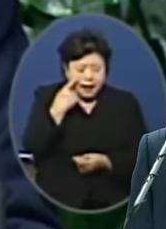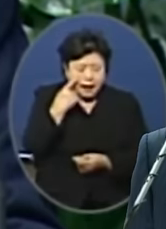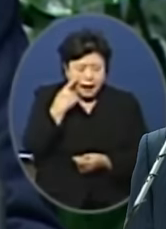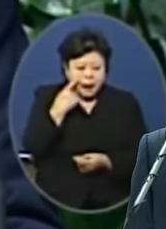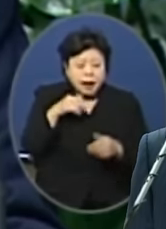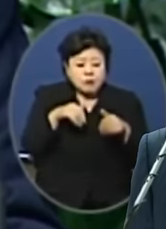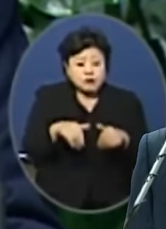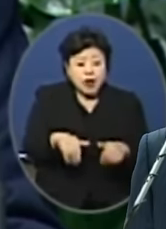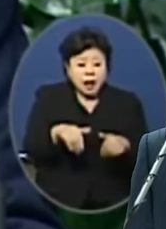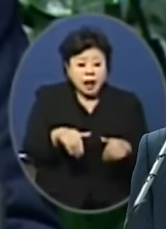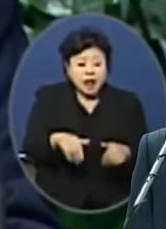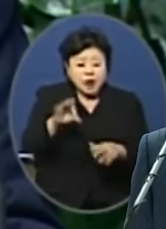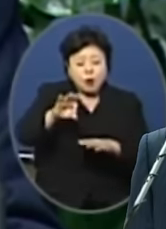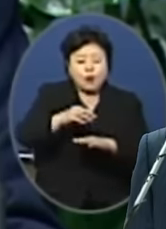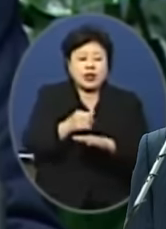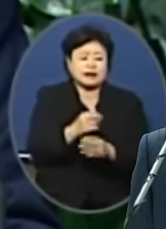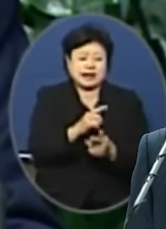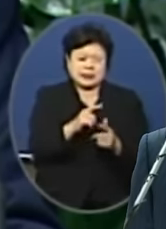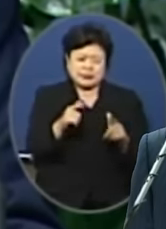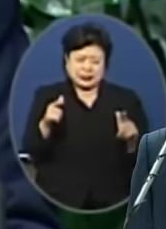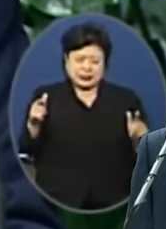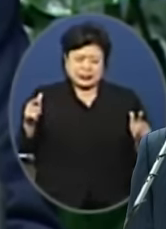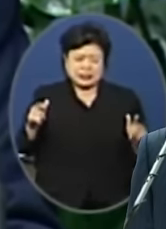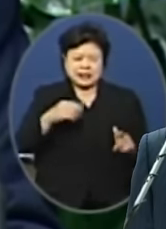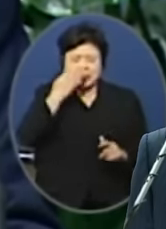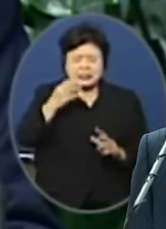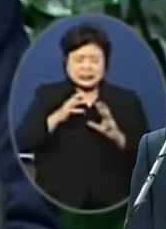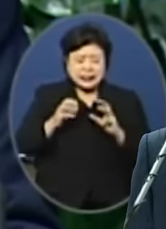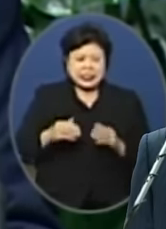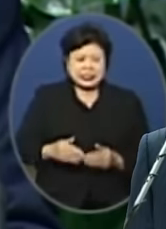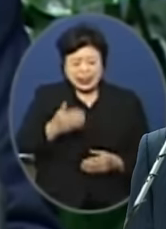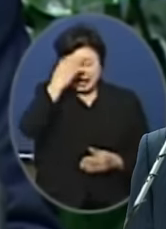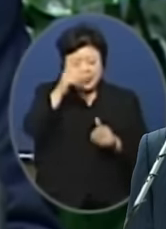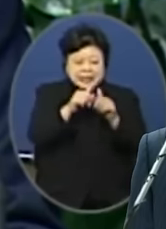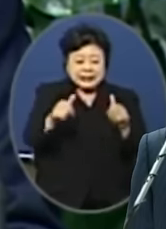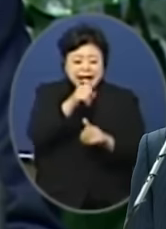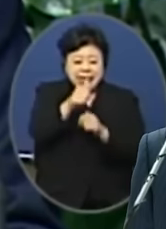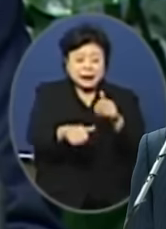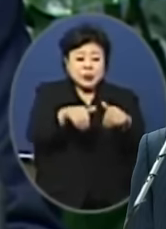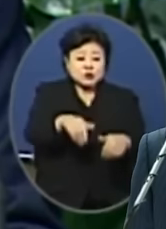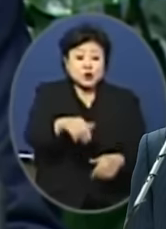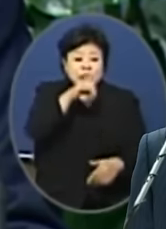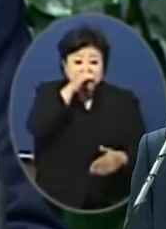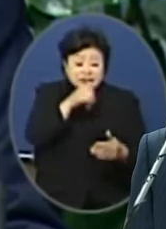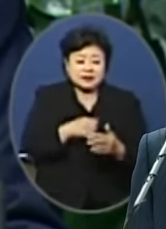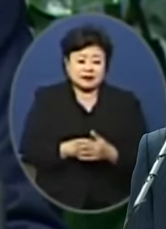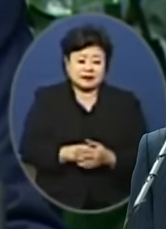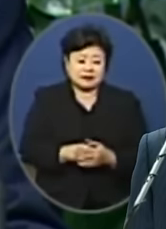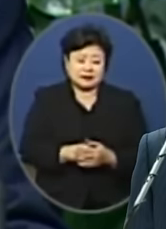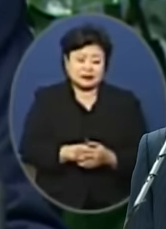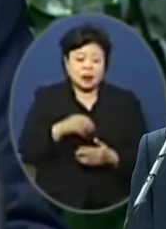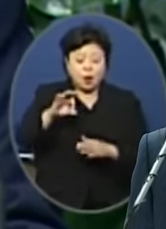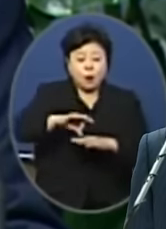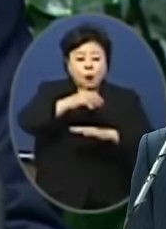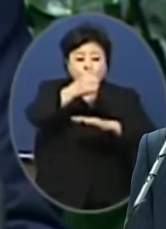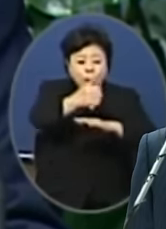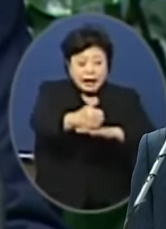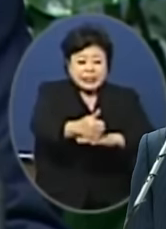말이 왕이여 그렇지 않습니다. 이스라엘에는 엘리사라는 하나님의 종이 있어서 왕이